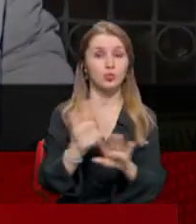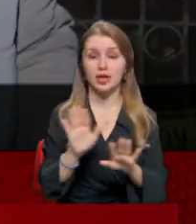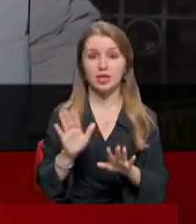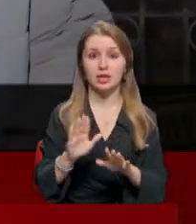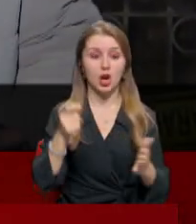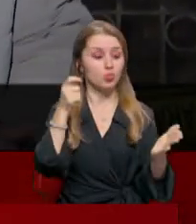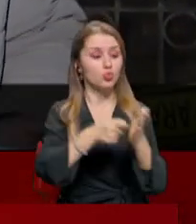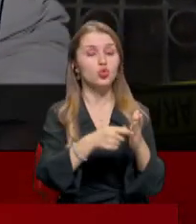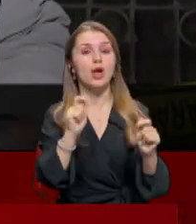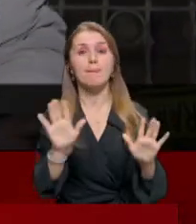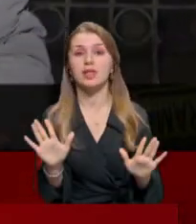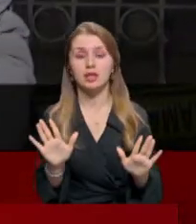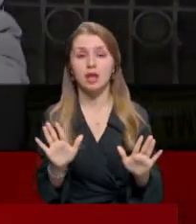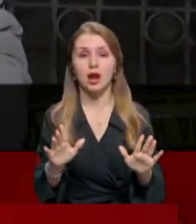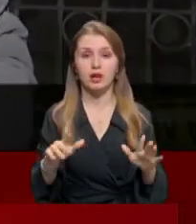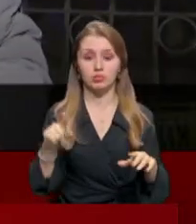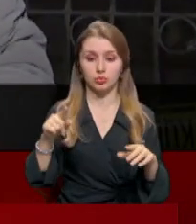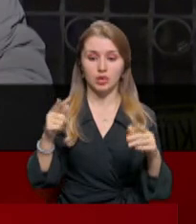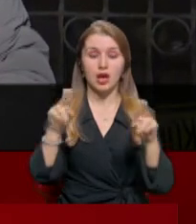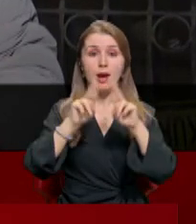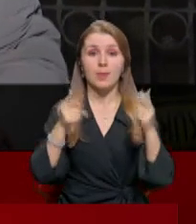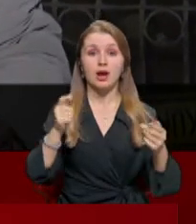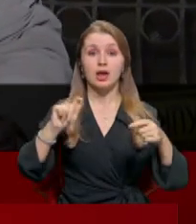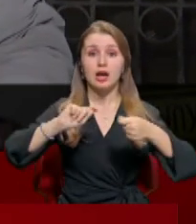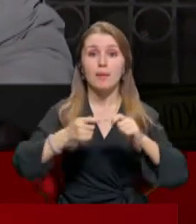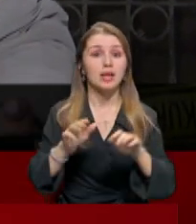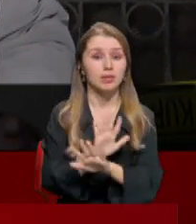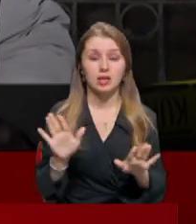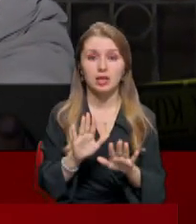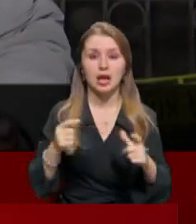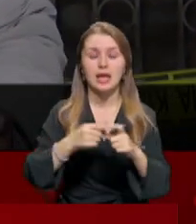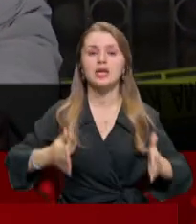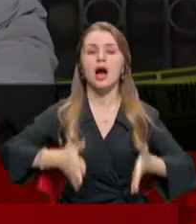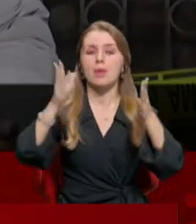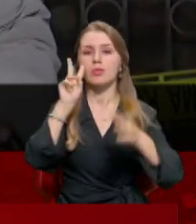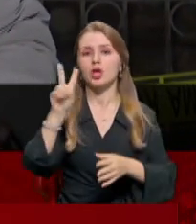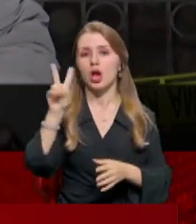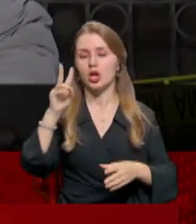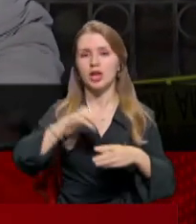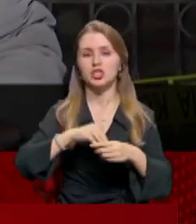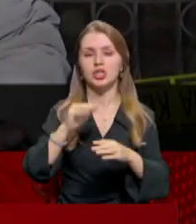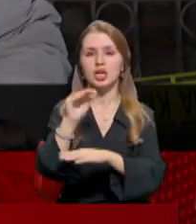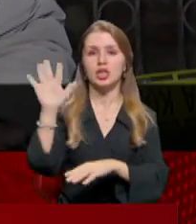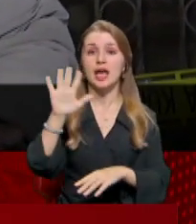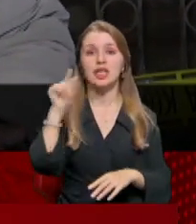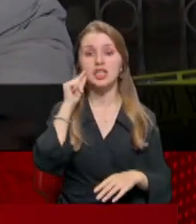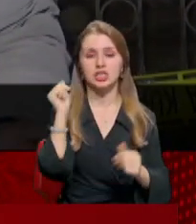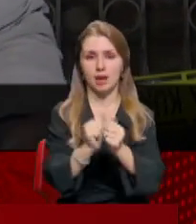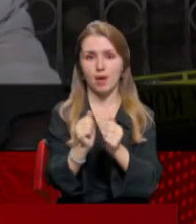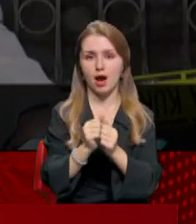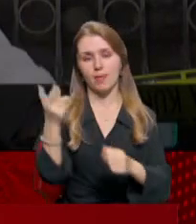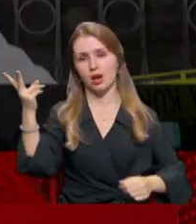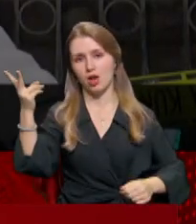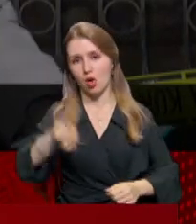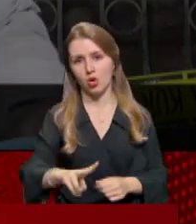Binayı mühürlemediler ya da pastaneyi mühürlemediler. Ve Ezgi Apartmanı göz göre göre içerisinde yaşayan 50 kişiyle